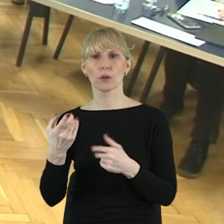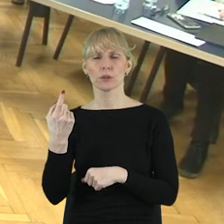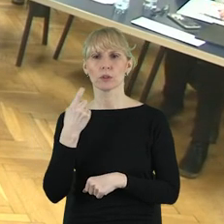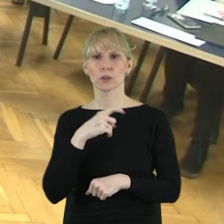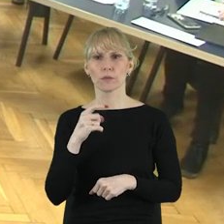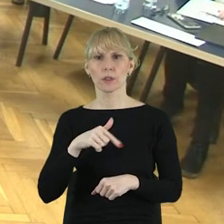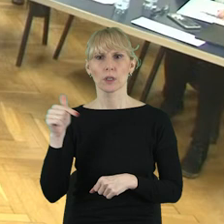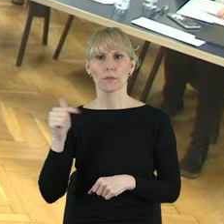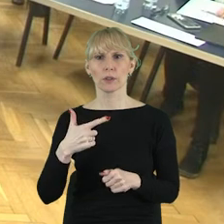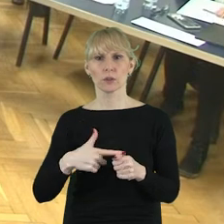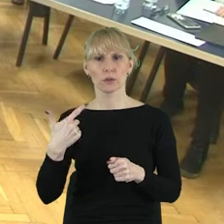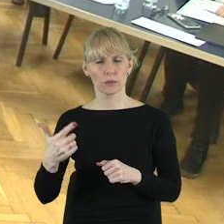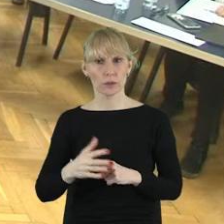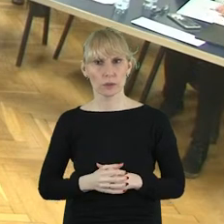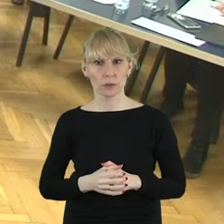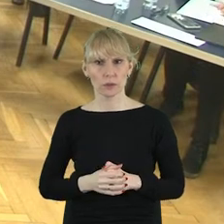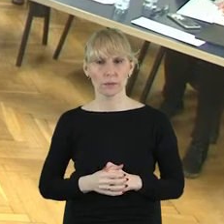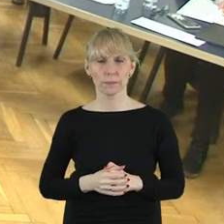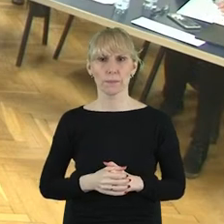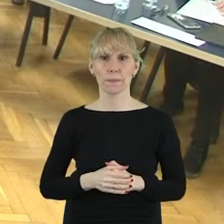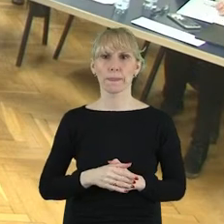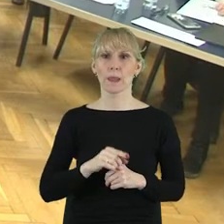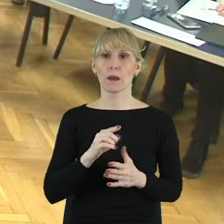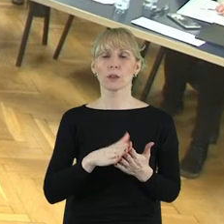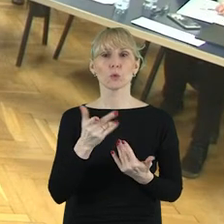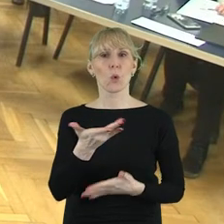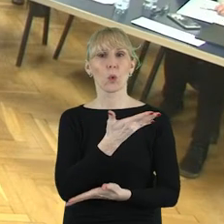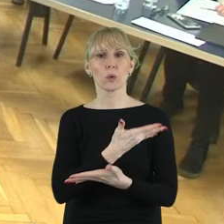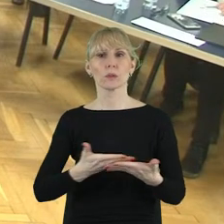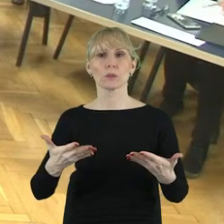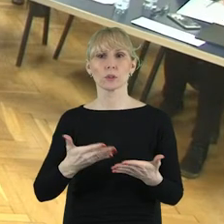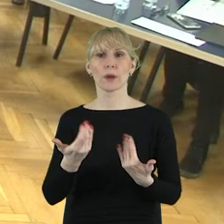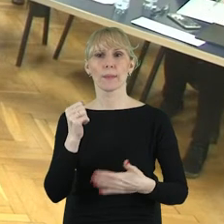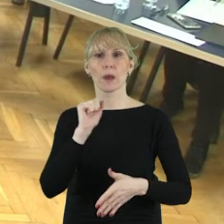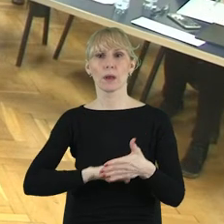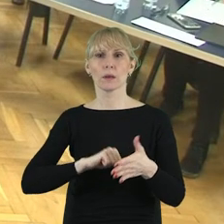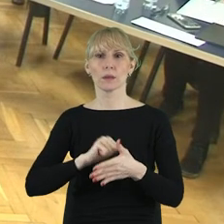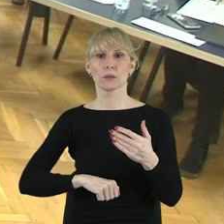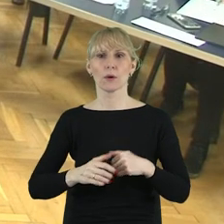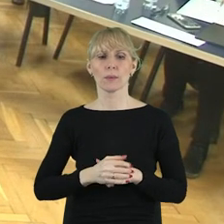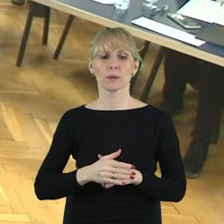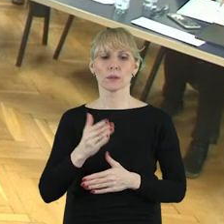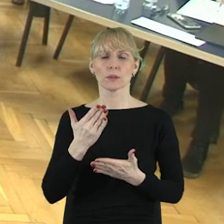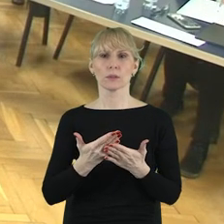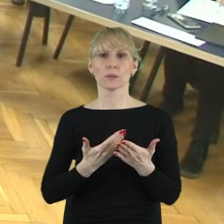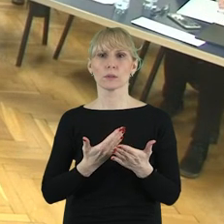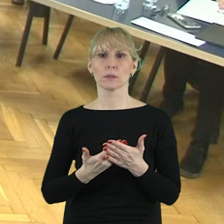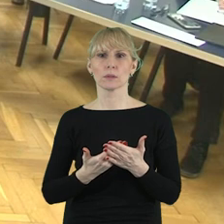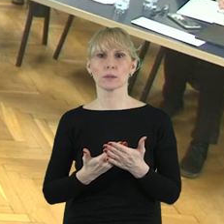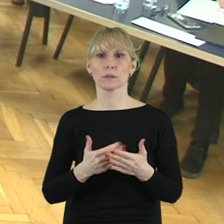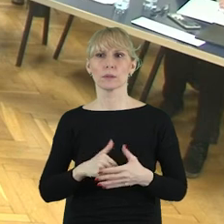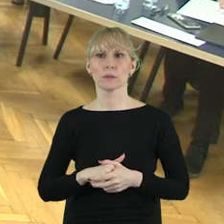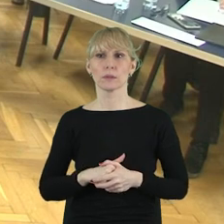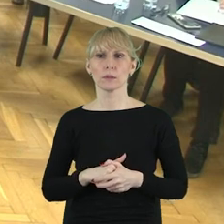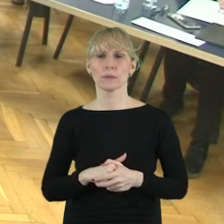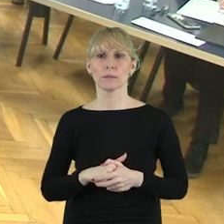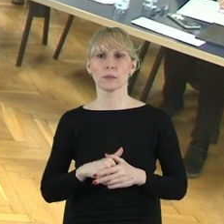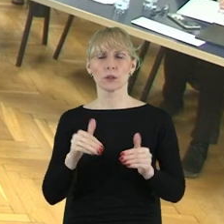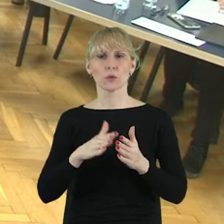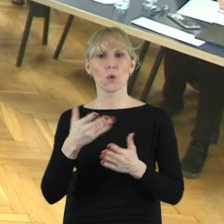2022. Czytając powyższe, można tu przypuszczać, że LGD Ziemia Tomaszowska wiedziała o terminie konkursu jeszcze przed ogłoszeniem na stronie